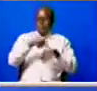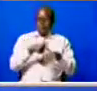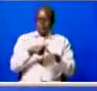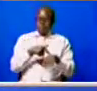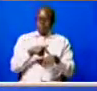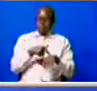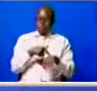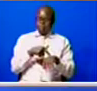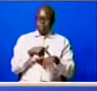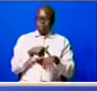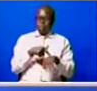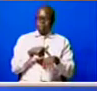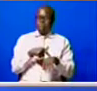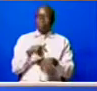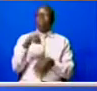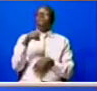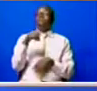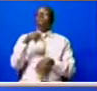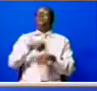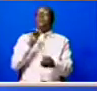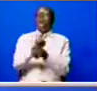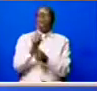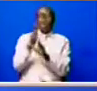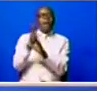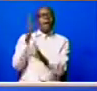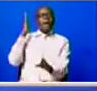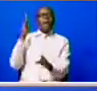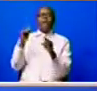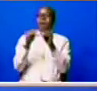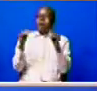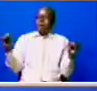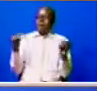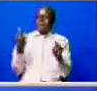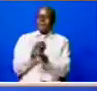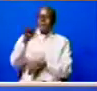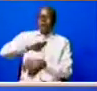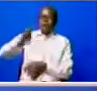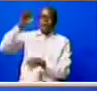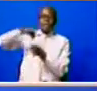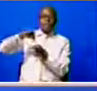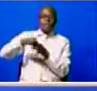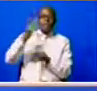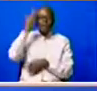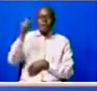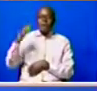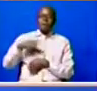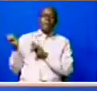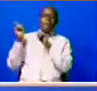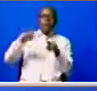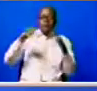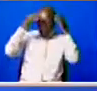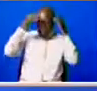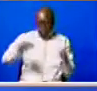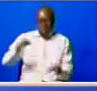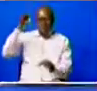asubuhi saa za Burundi, foleni zilikuwa zimepungua kabisa kwenye baadhi ya vituo vya upigaji kura, kwani watu wengi waliamua kupiga